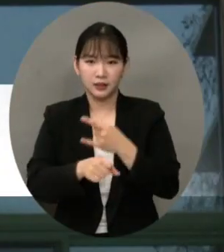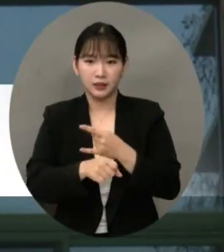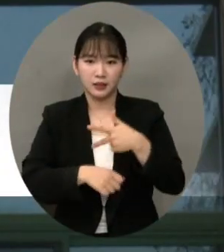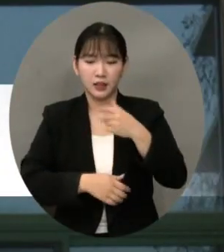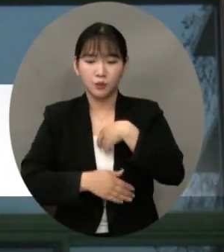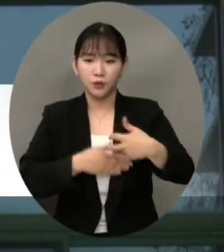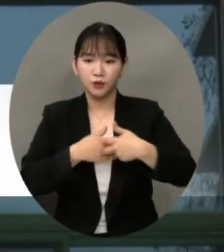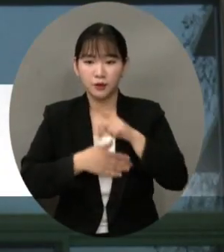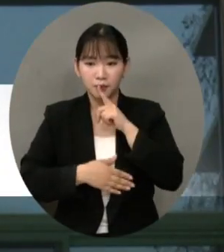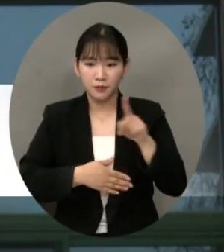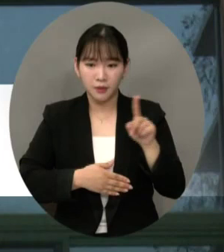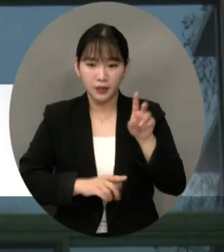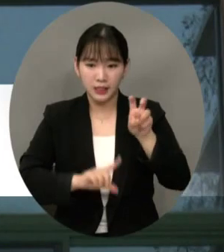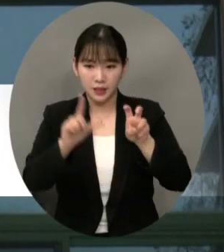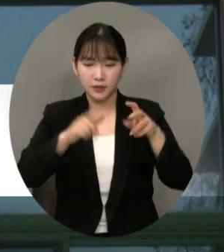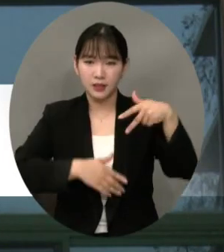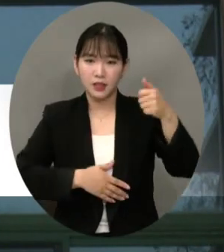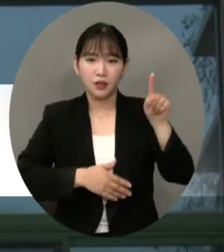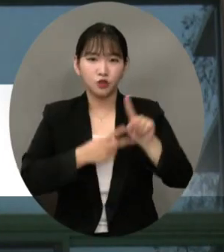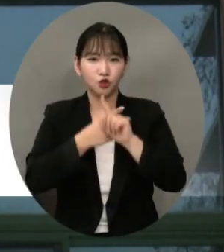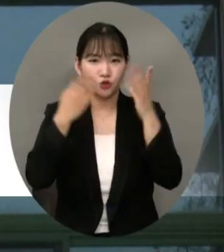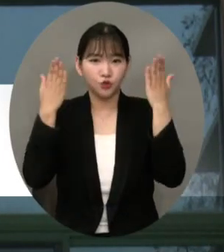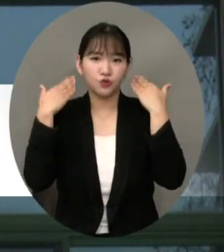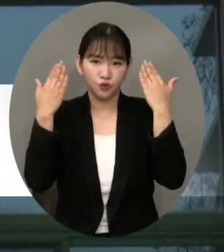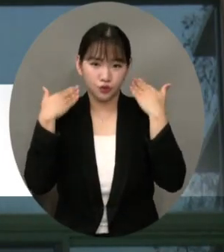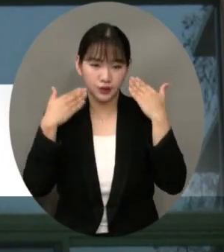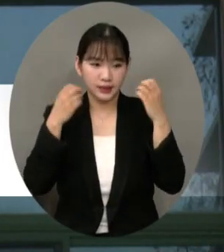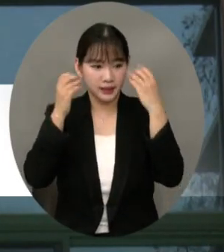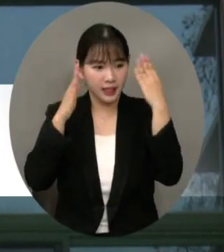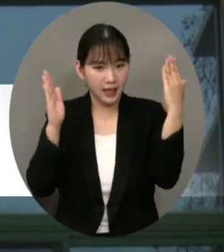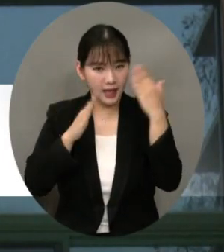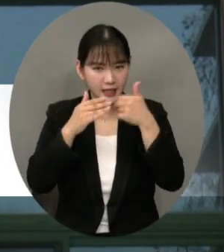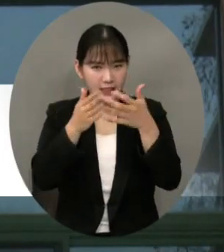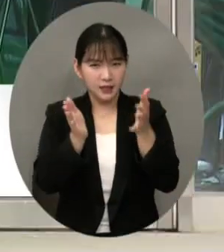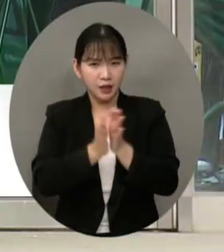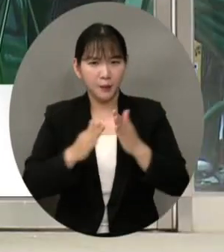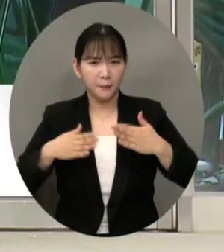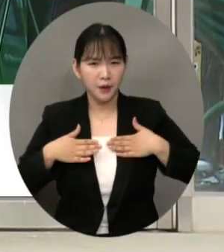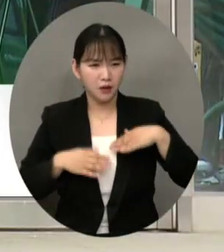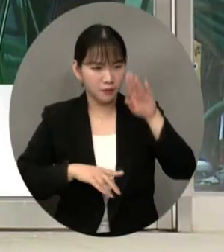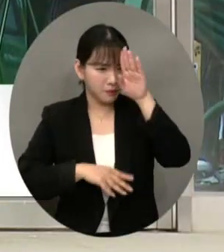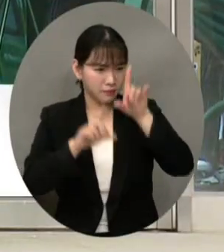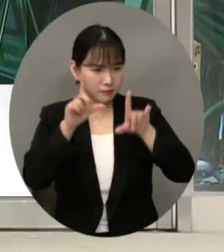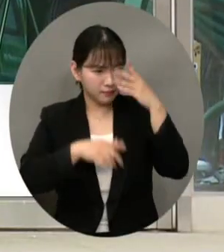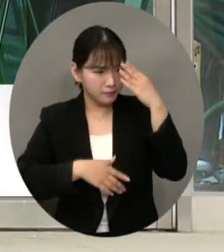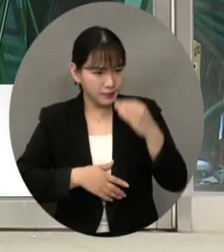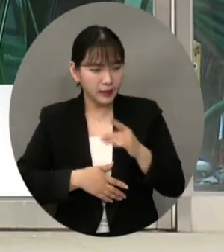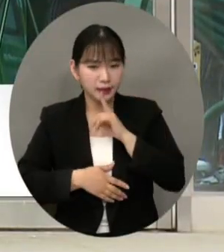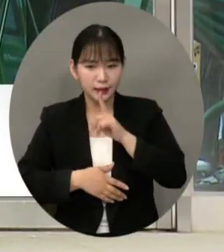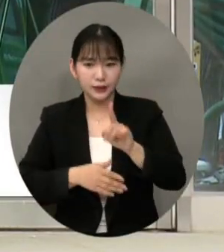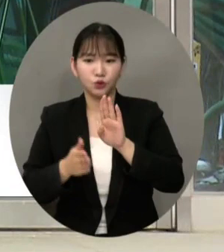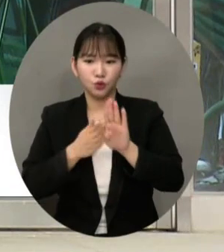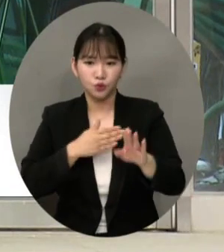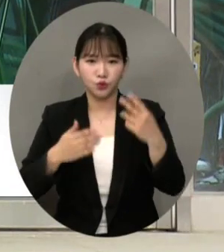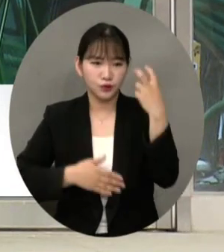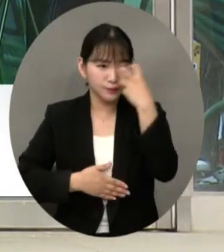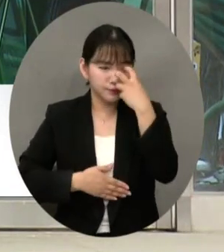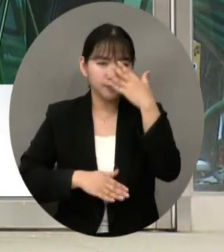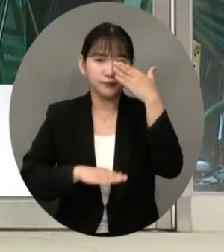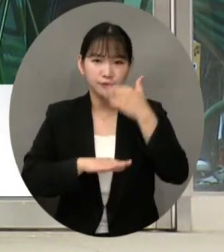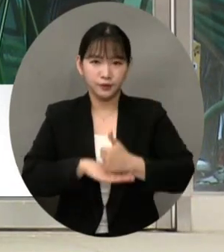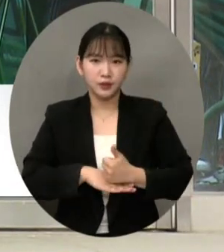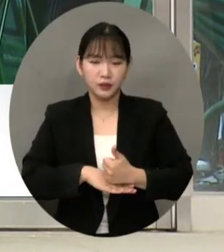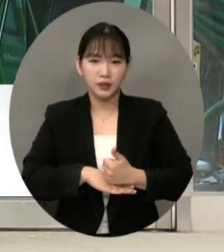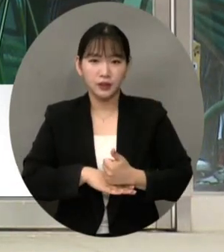보건소는 지난 20회 장의 한 중학교에서 신입생들의 집단으로 폐렴 증상을 보인다는 신고를 받고 검사를 버린